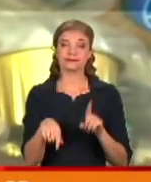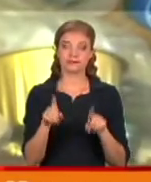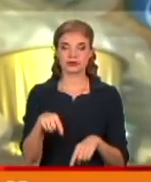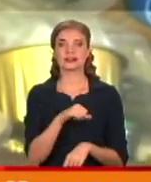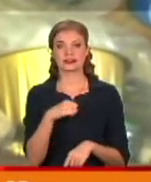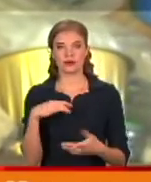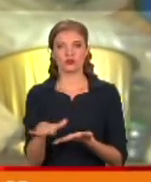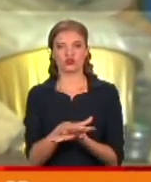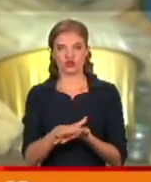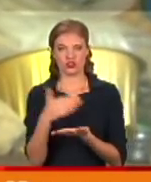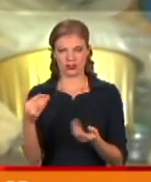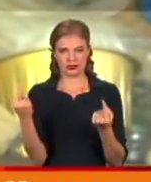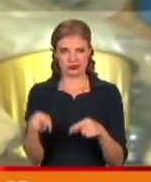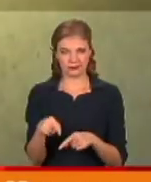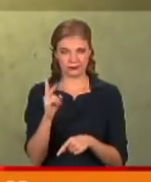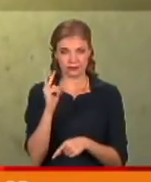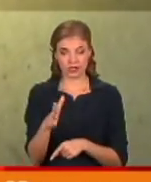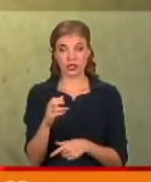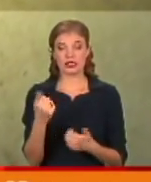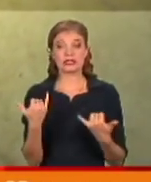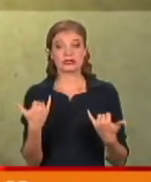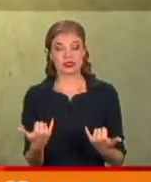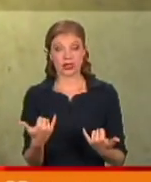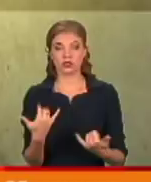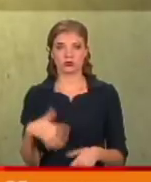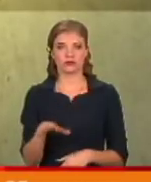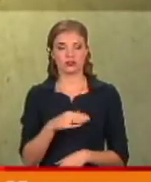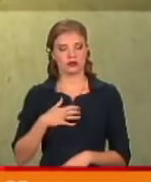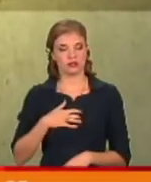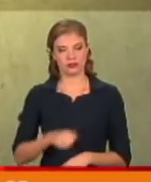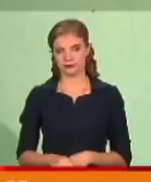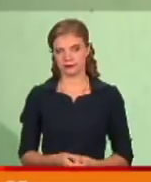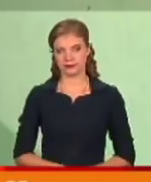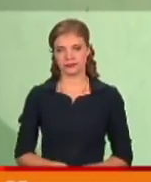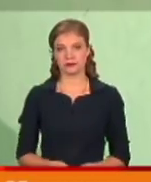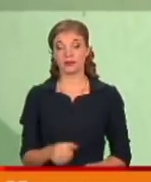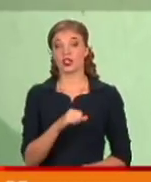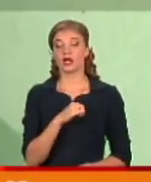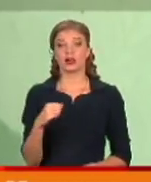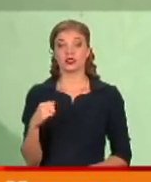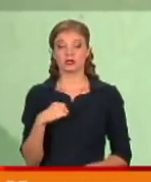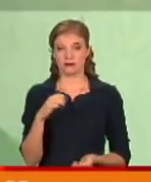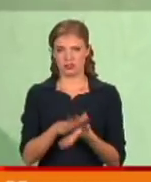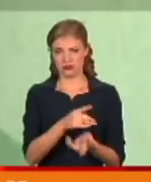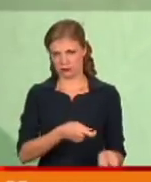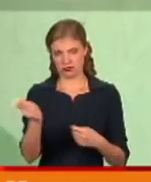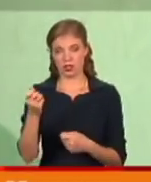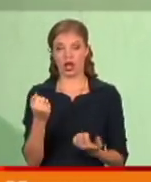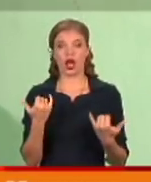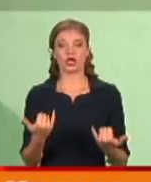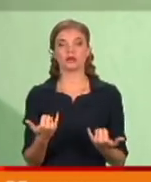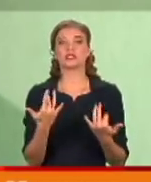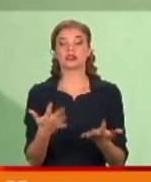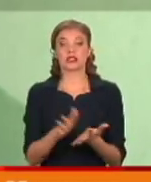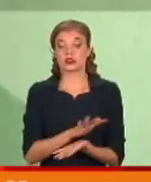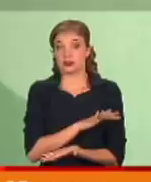часу самі чистять її занедбану оселю. Та нині, кажуть, терпець їм урвався. Саме виносимо сміття. А тепер вже